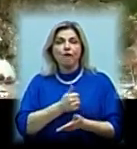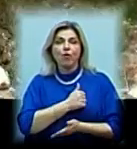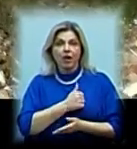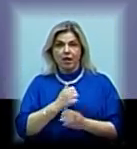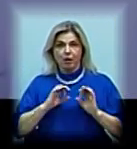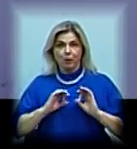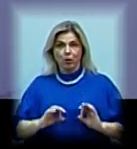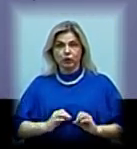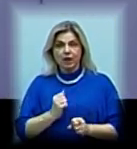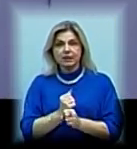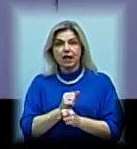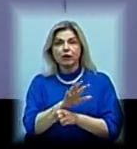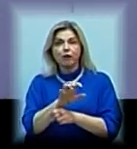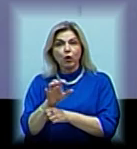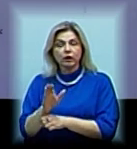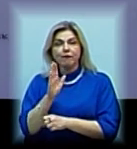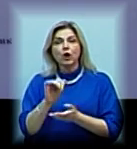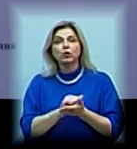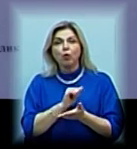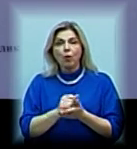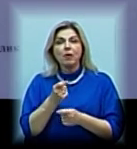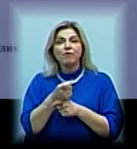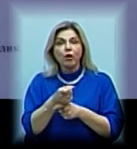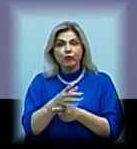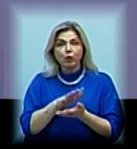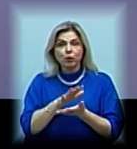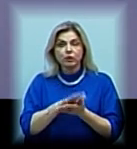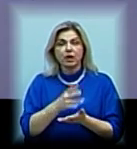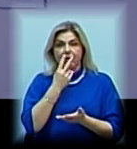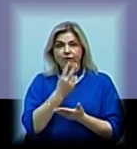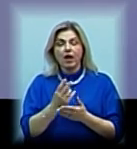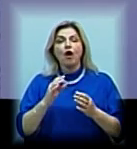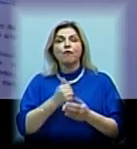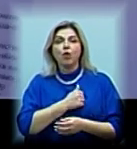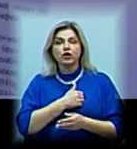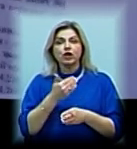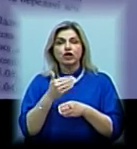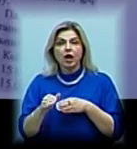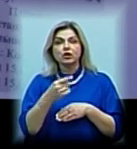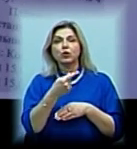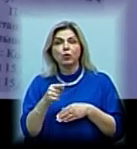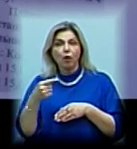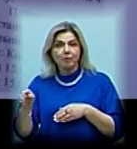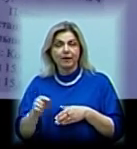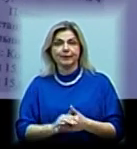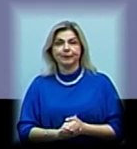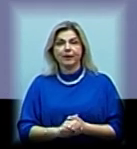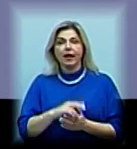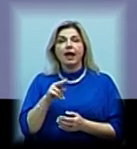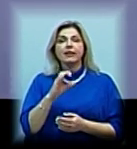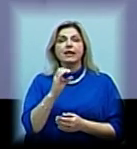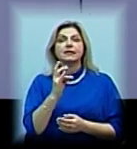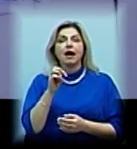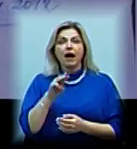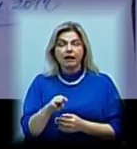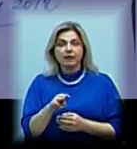прокуратури. Зробив фото. У документах зі звалища вказані військові частини А0224 та 1080, десантно-штурмова